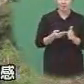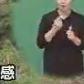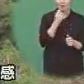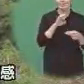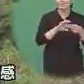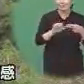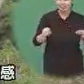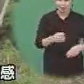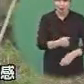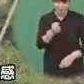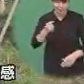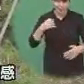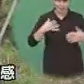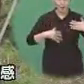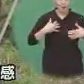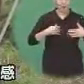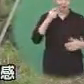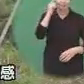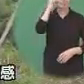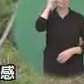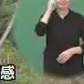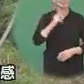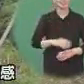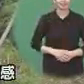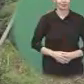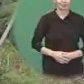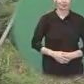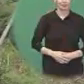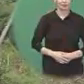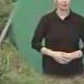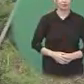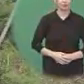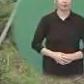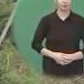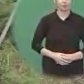た野菜の収穫の喜びを実感していまし